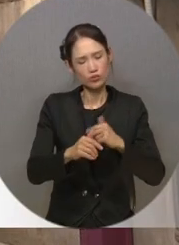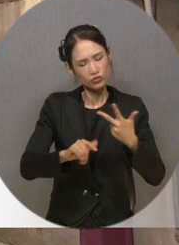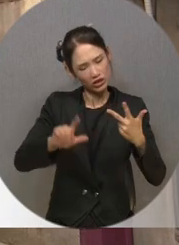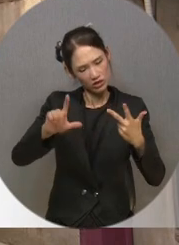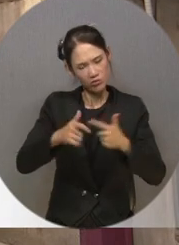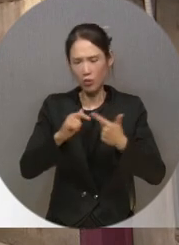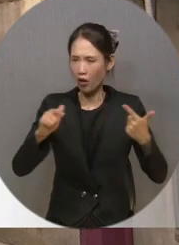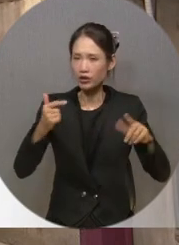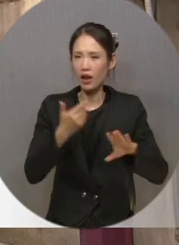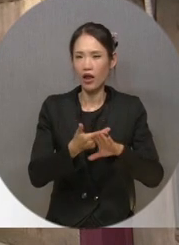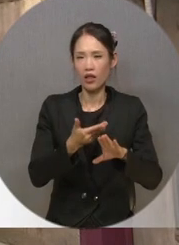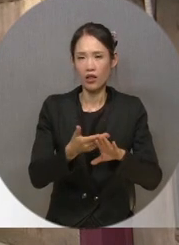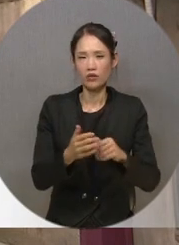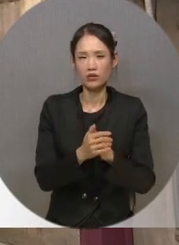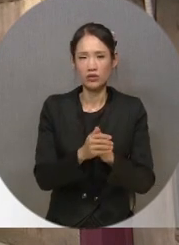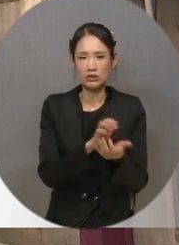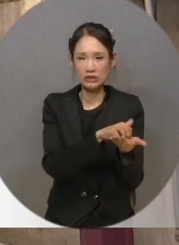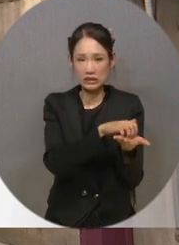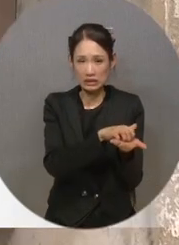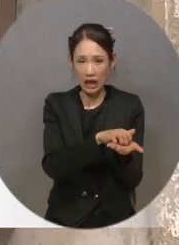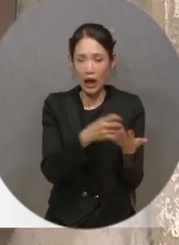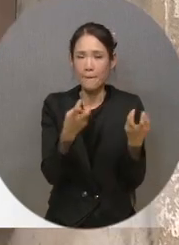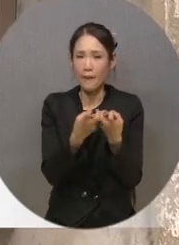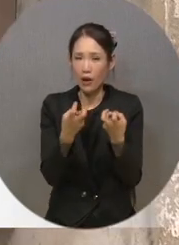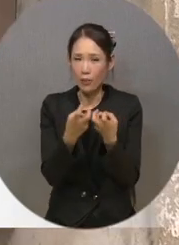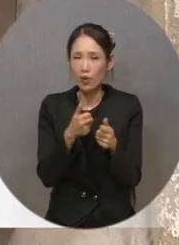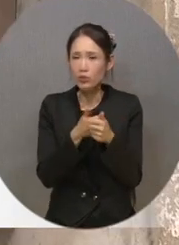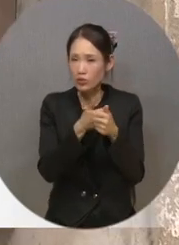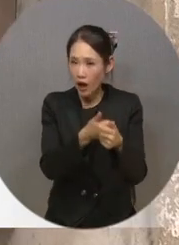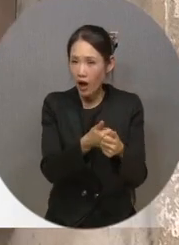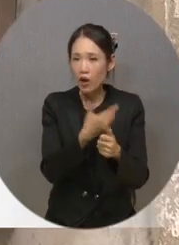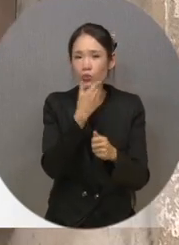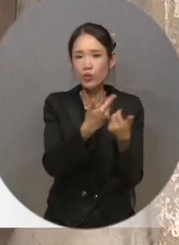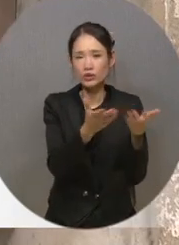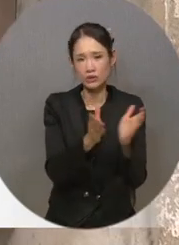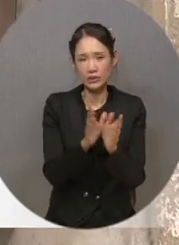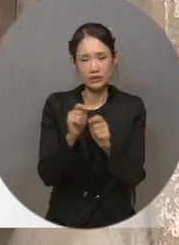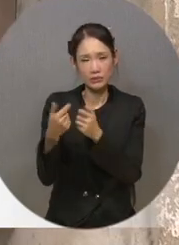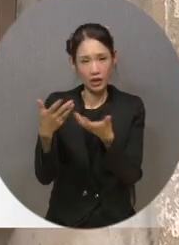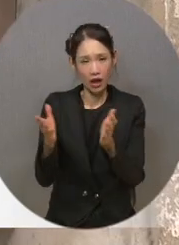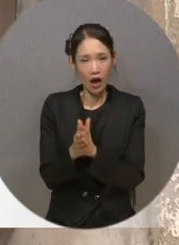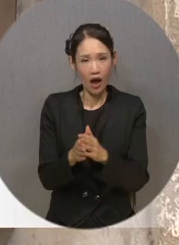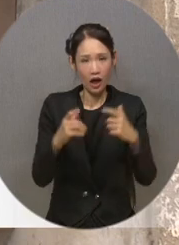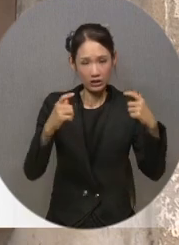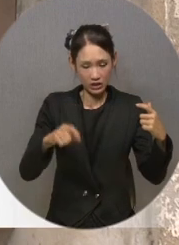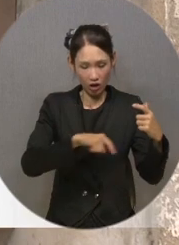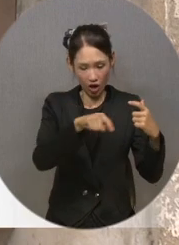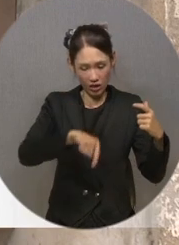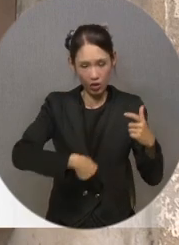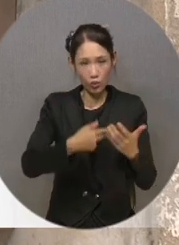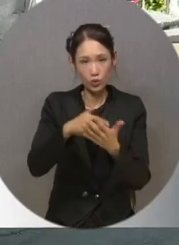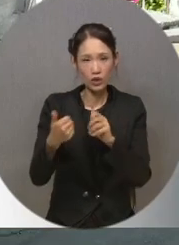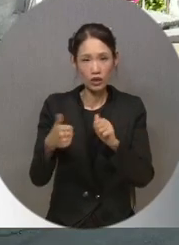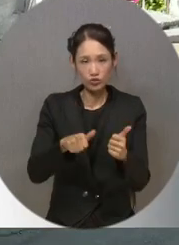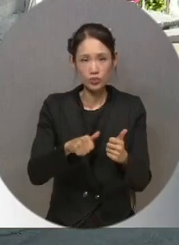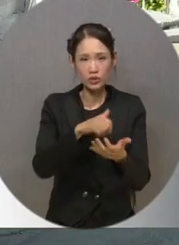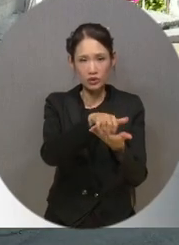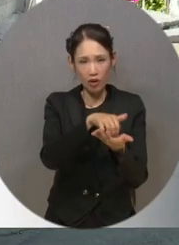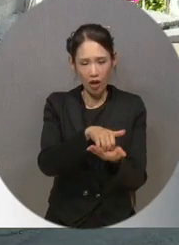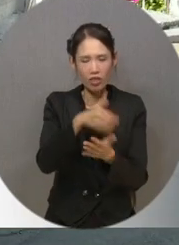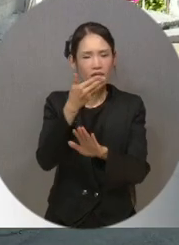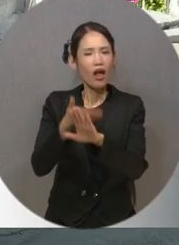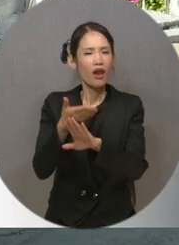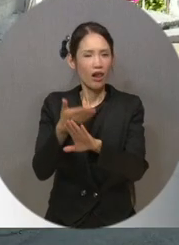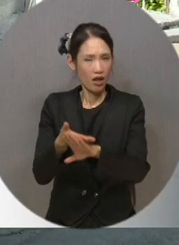말했습니다. 또한 집계 방식의 차이로 복지부와 지방자치단체가 한 지역의 고독사 규모를 다르게 보는 사례도